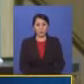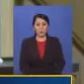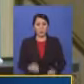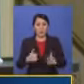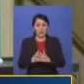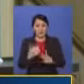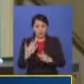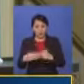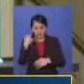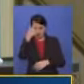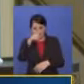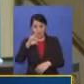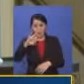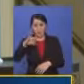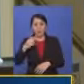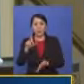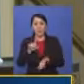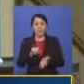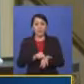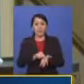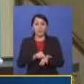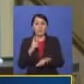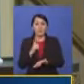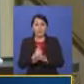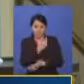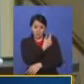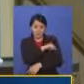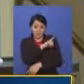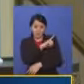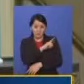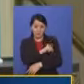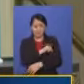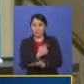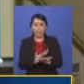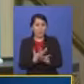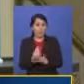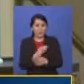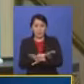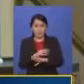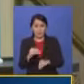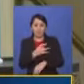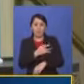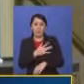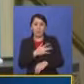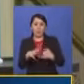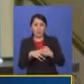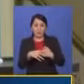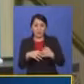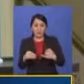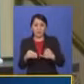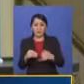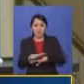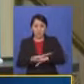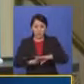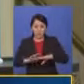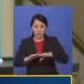Жыл соңына дейін әлеуметтік төлемдер, оның ішінде зейнетақы жарналары мен міндетті медициналық сақтандыру төлемі алынып тасталды. Мүлік пен жерге халық тұтынатын тауарлар импортына